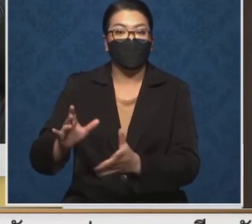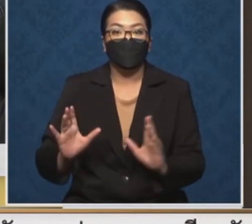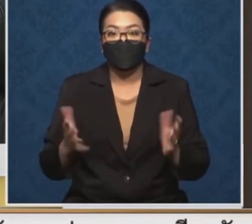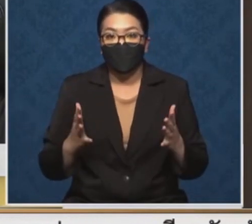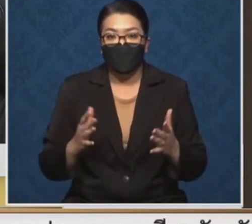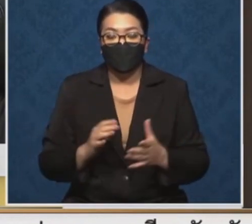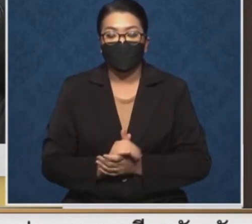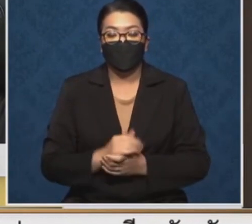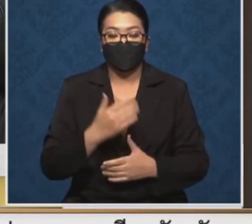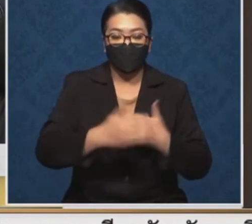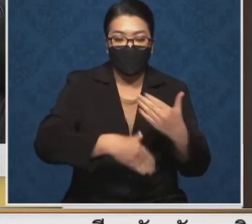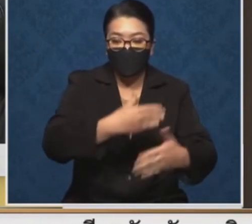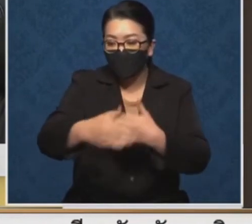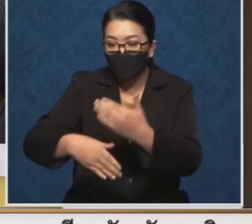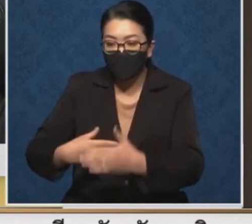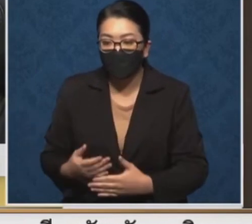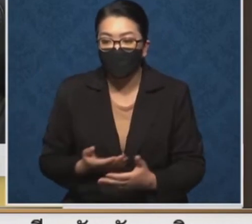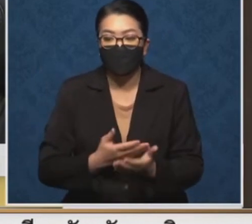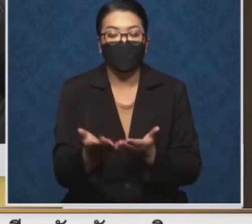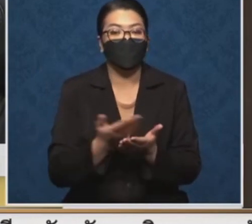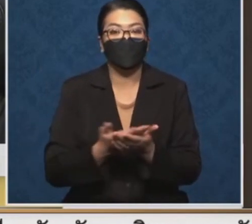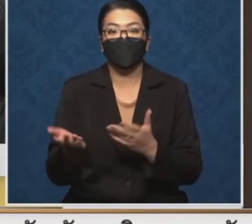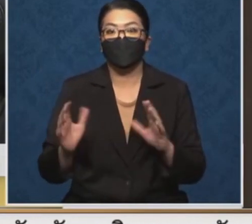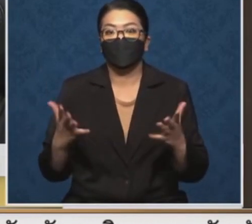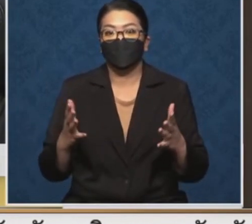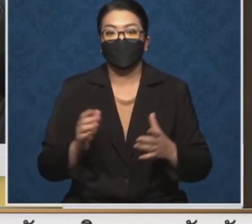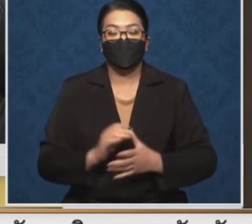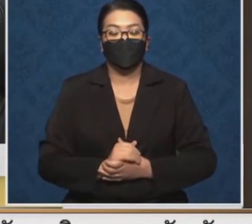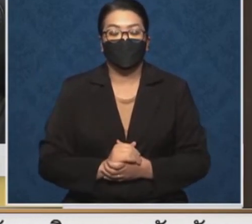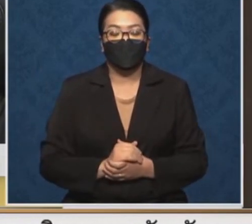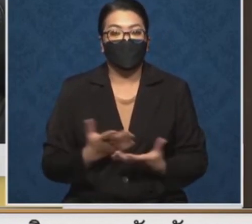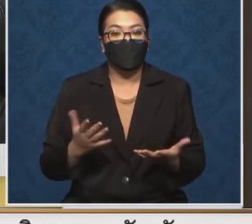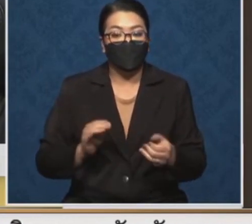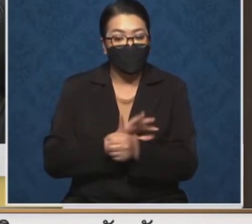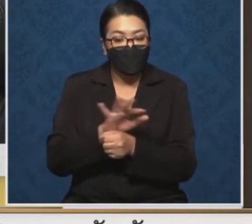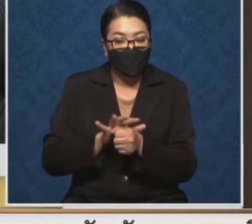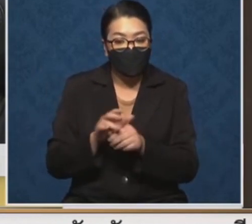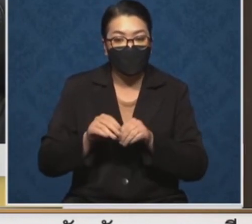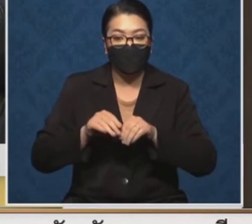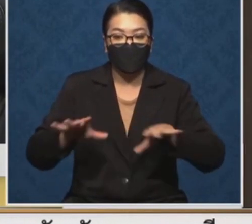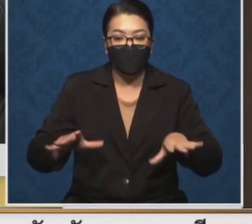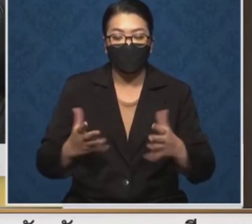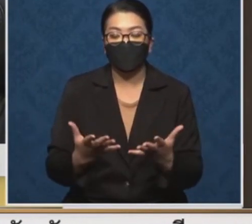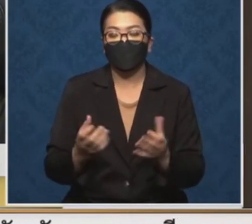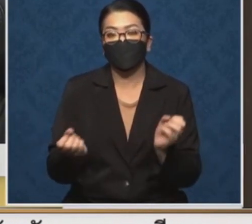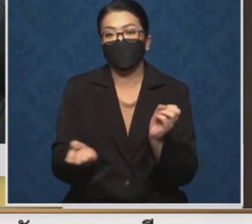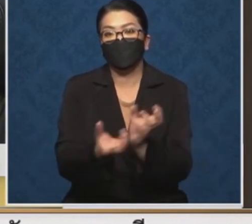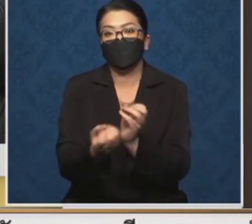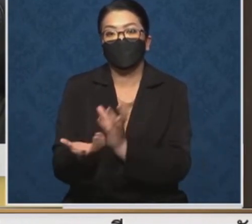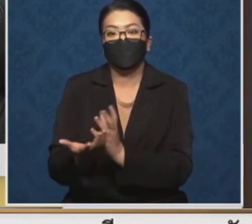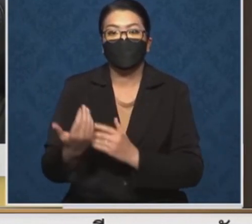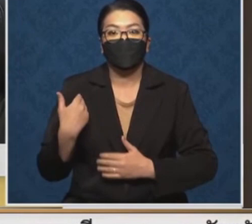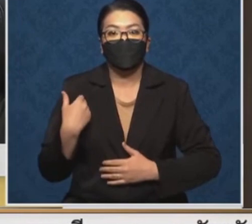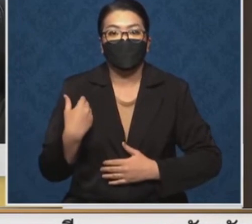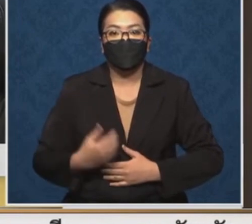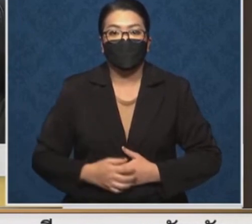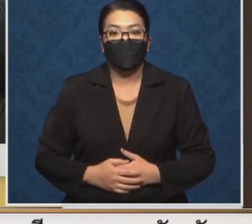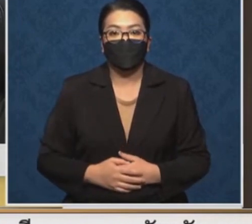คือปัจจุบันประเทศไทยไหนจะโทร withอีกท่านประธานที่เคารพครับ